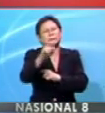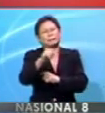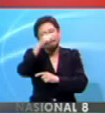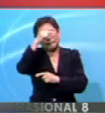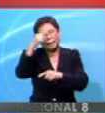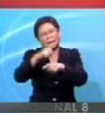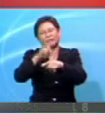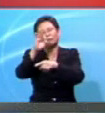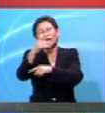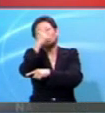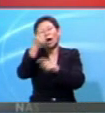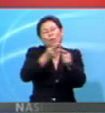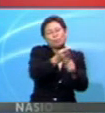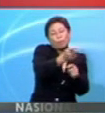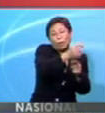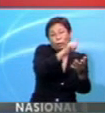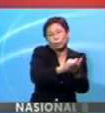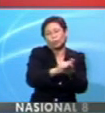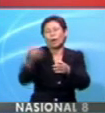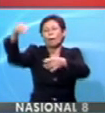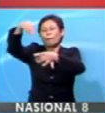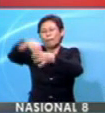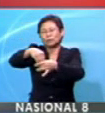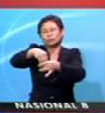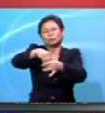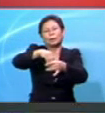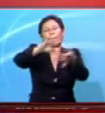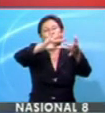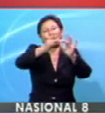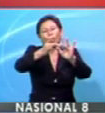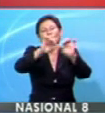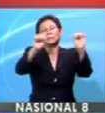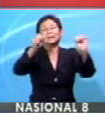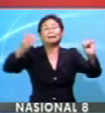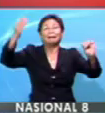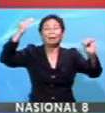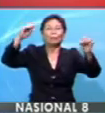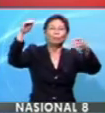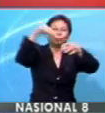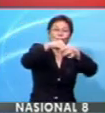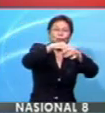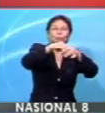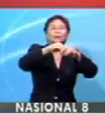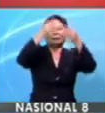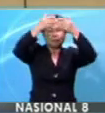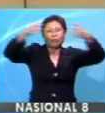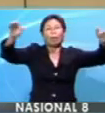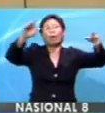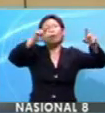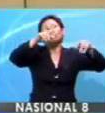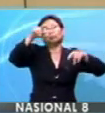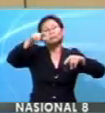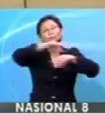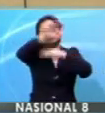Facebook akibat gurauan itu ia telah dimasukkan dalam sebuah blog pada Selasa lalu dan didedahkan kepada umum